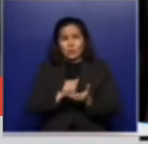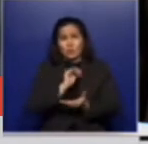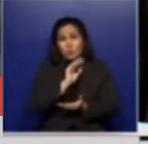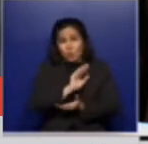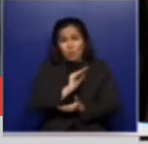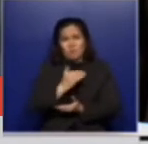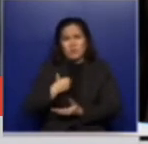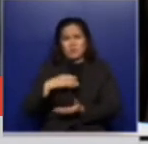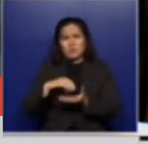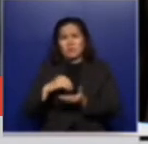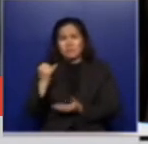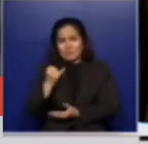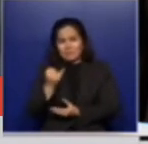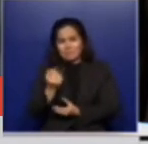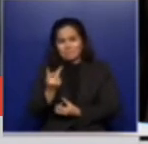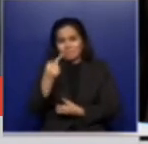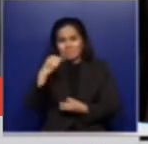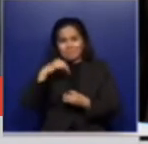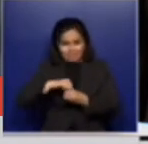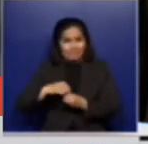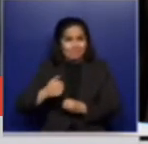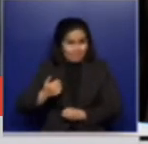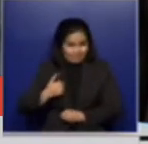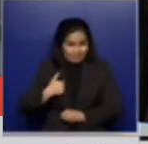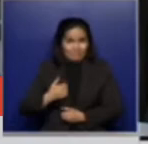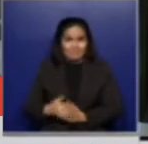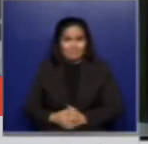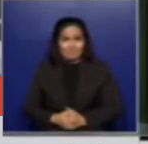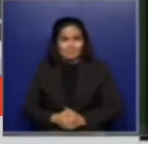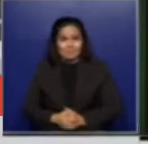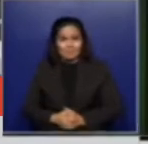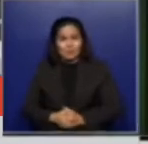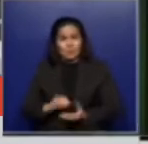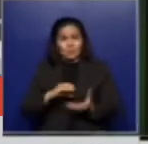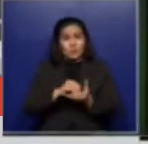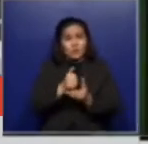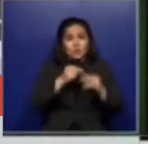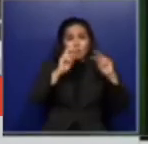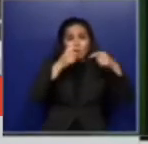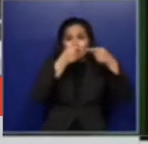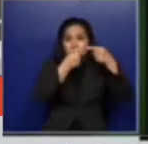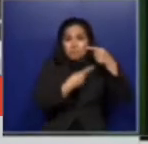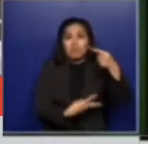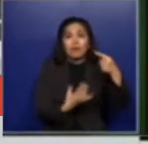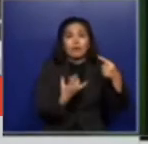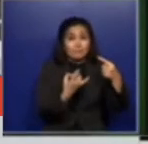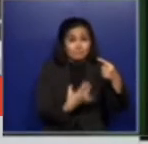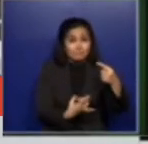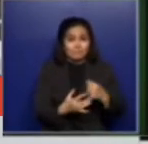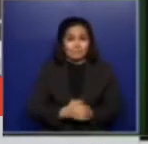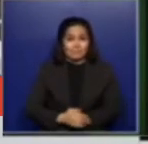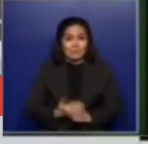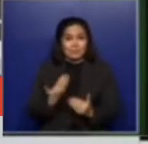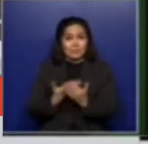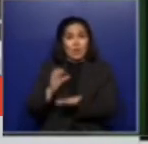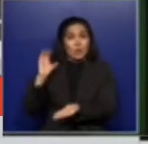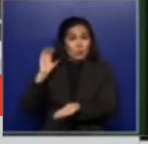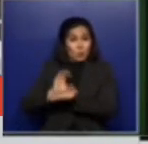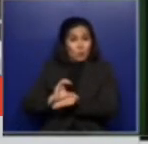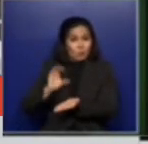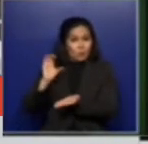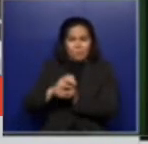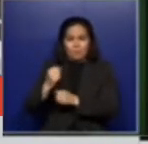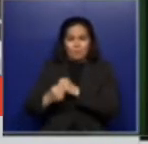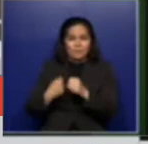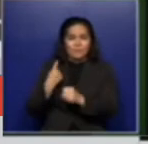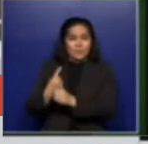นก็มีความโชคร้ายอยู่ในตัวครับถามว่าโชคดีเรื่องอะไรบ้างตั้งแต่งบมาแต่ละครั้งแต่ละปี